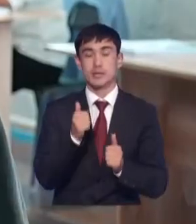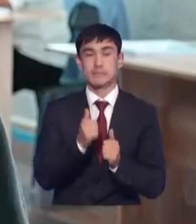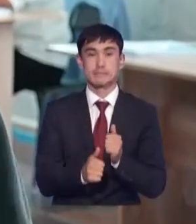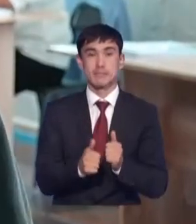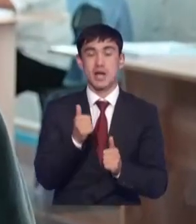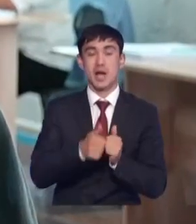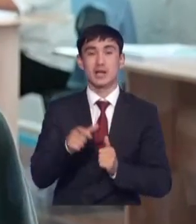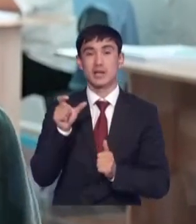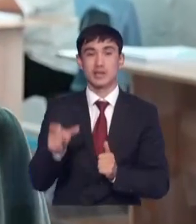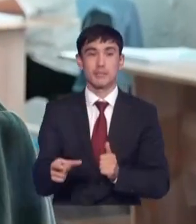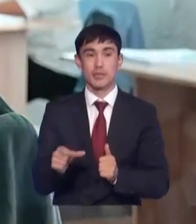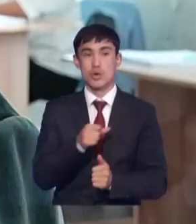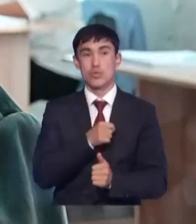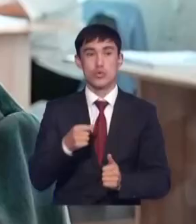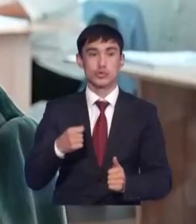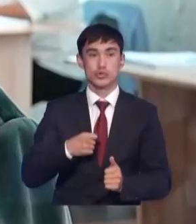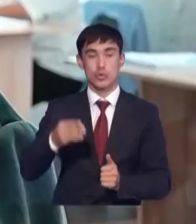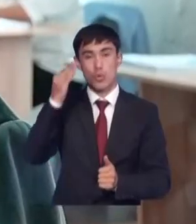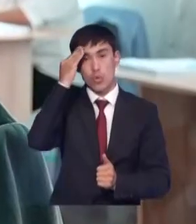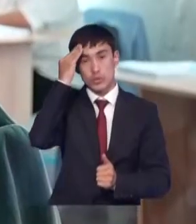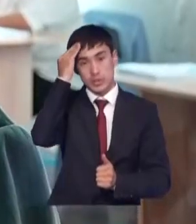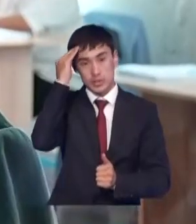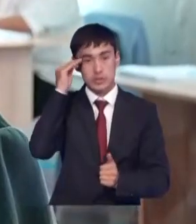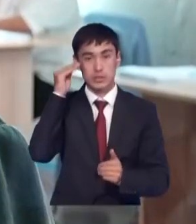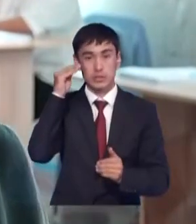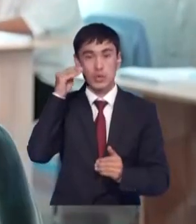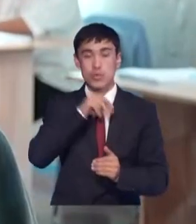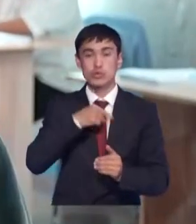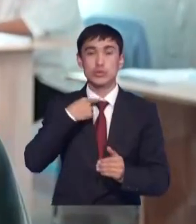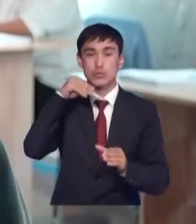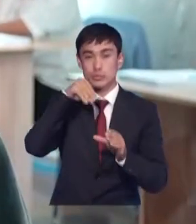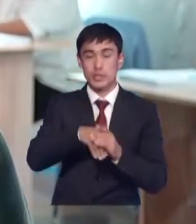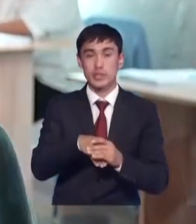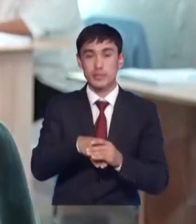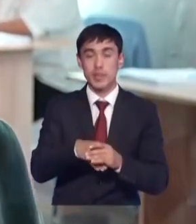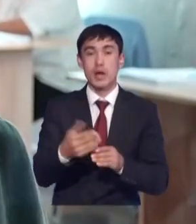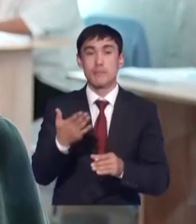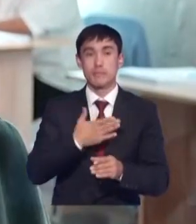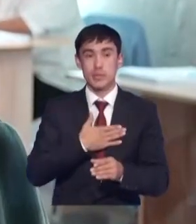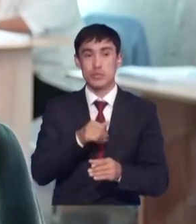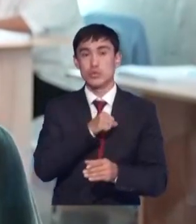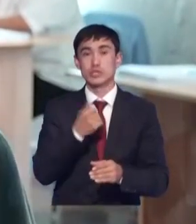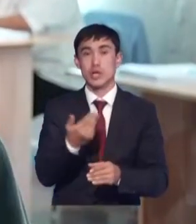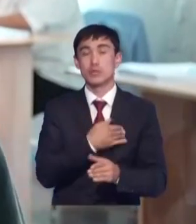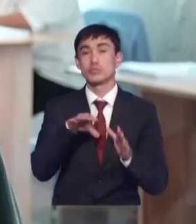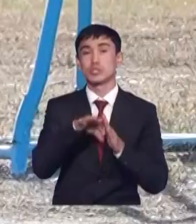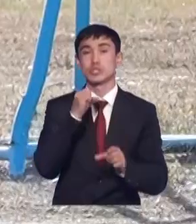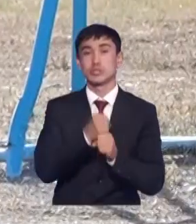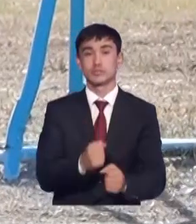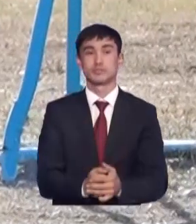әр адам өзінің ой санасына жүгініп, өз дауысын береді. Ал мен өз қалауым